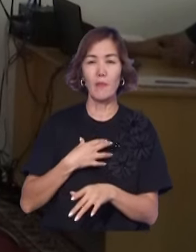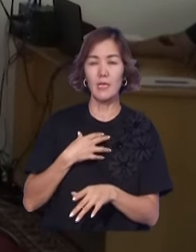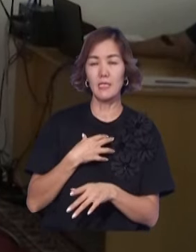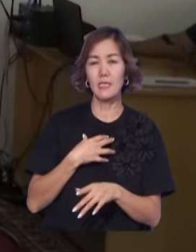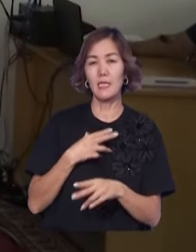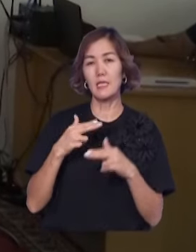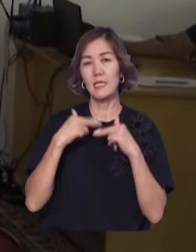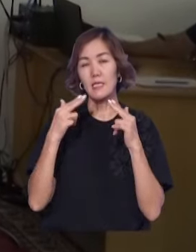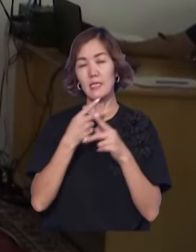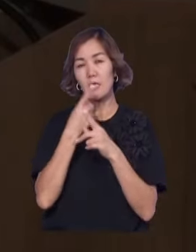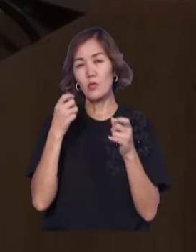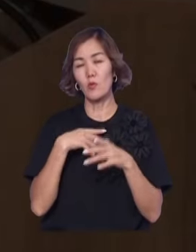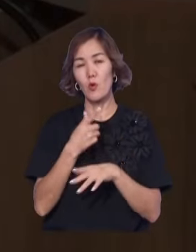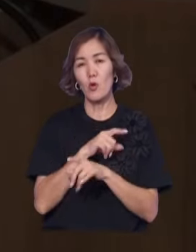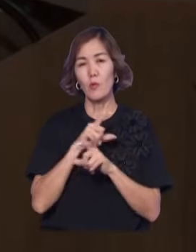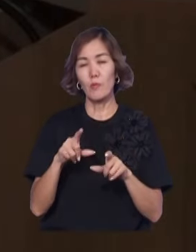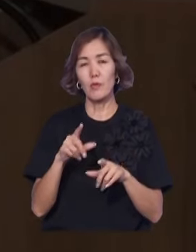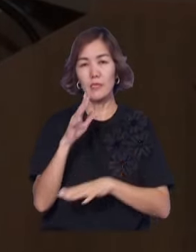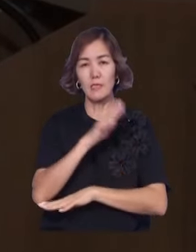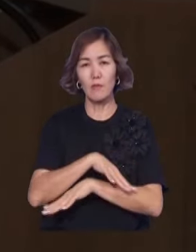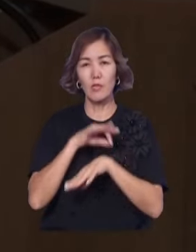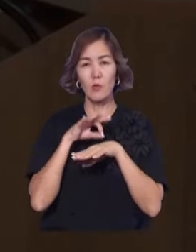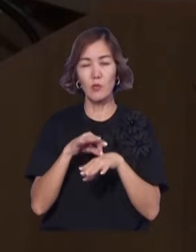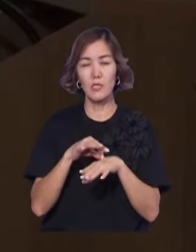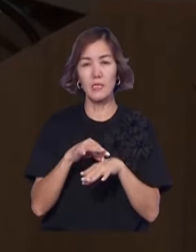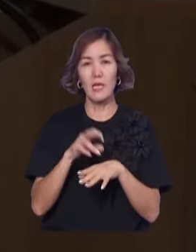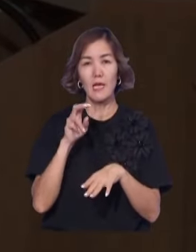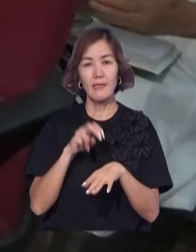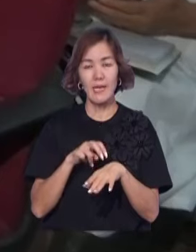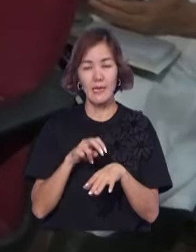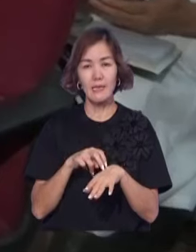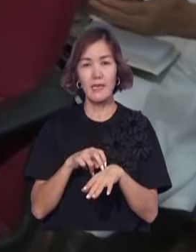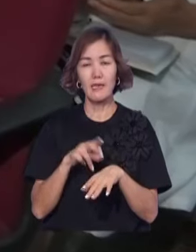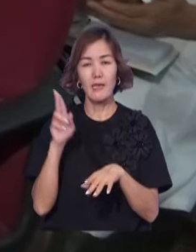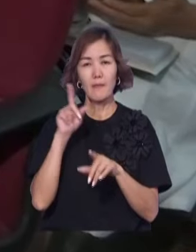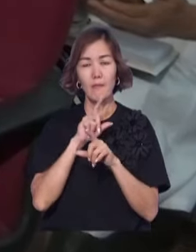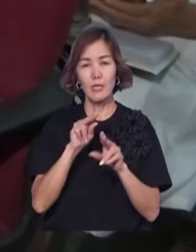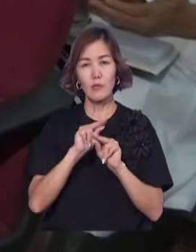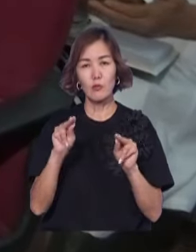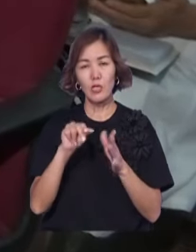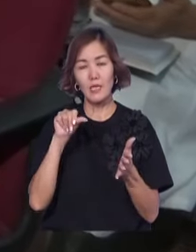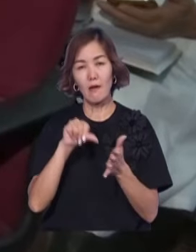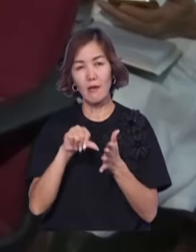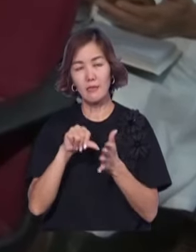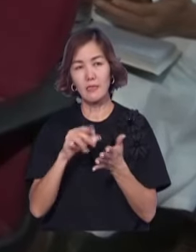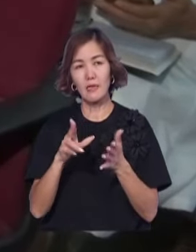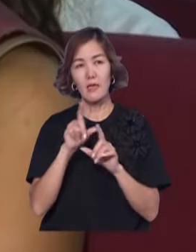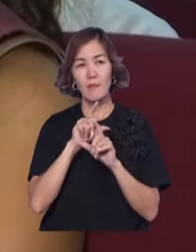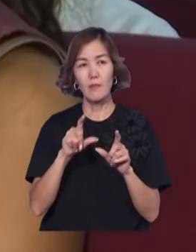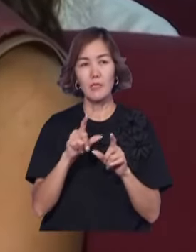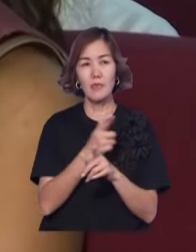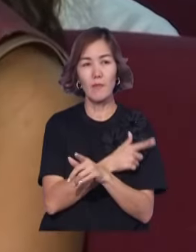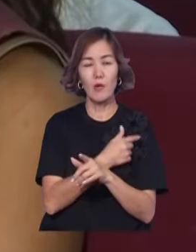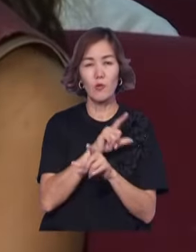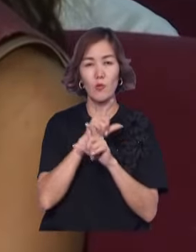ескерту мақсатында өңір ауруханасында семинар өтті. Жиынға білікті дәрігерлер мен мектеп ұстаздары да қатысты. Мамандар мектеп пен